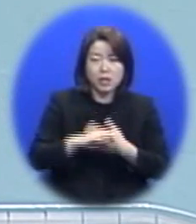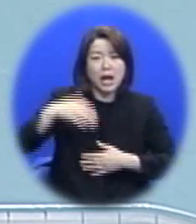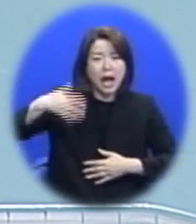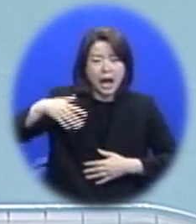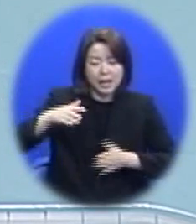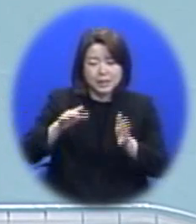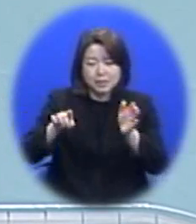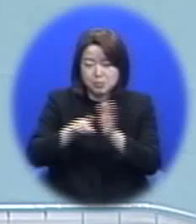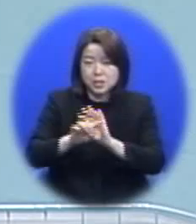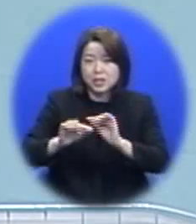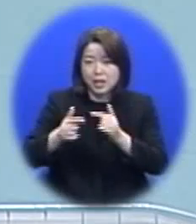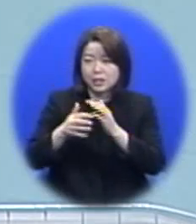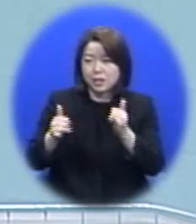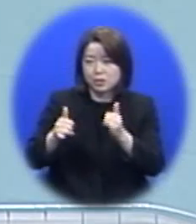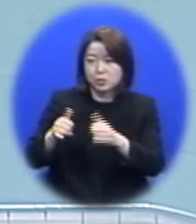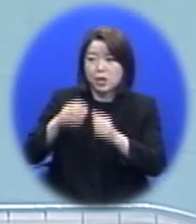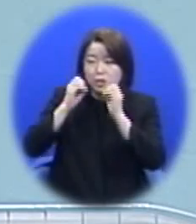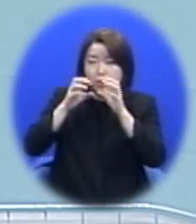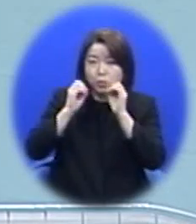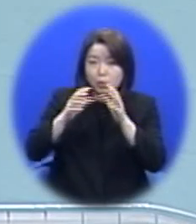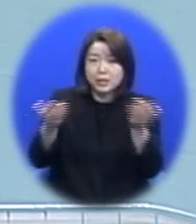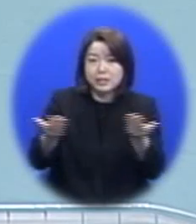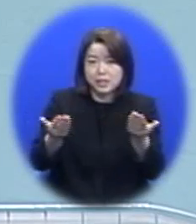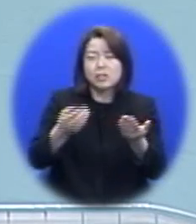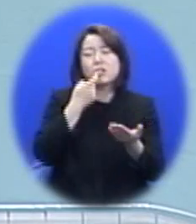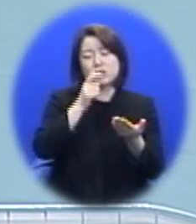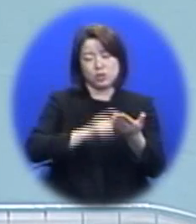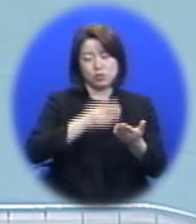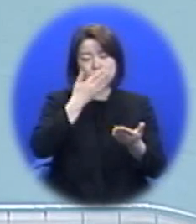돌아오는 일이 더 쉬울 수 있어요.